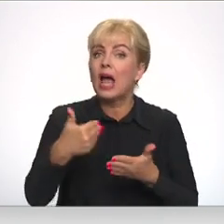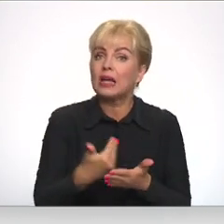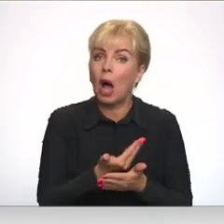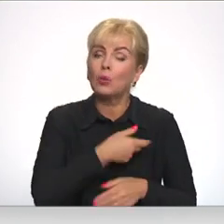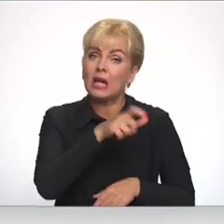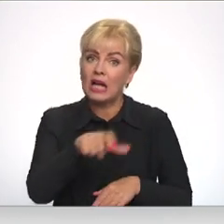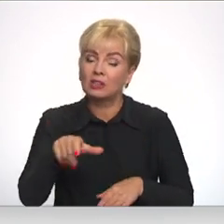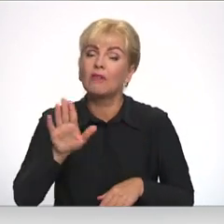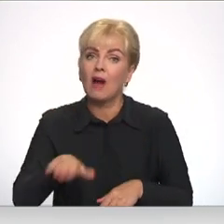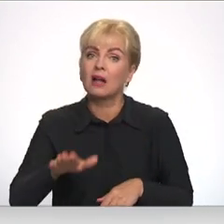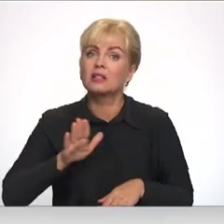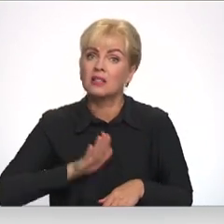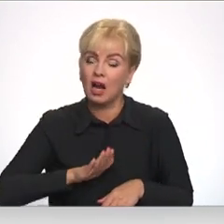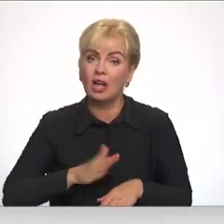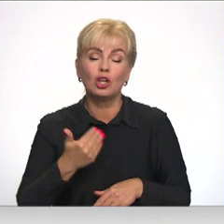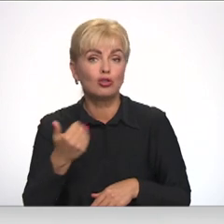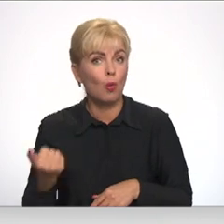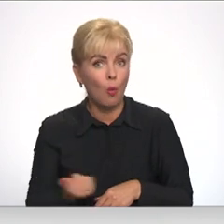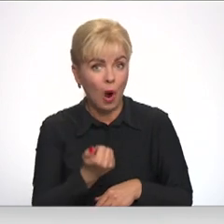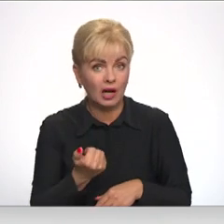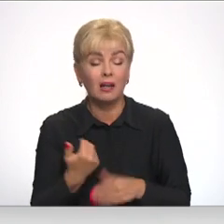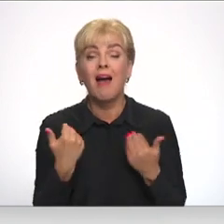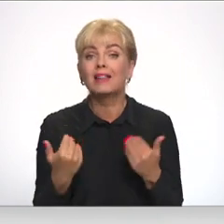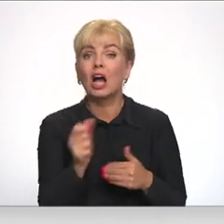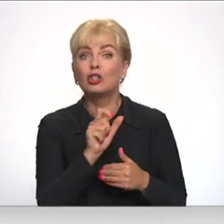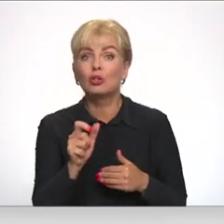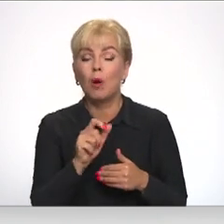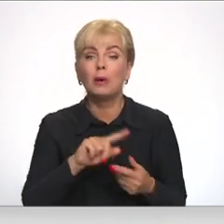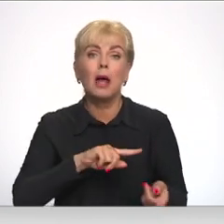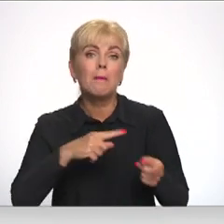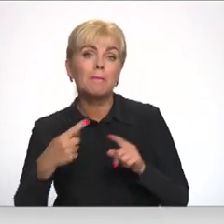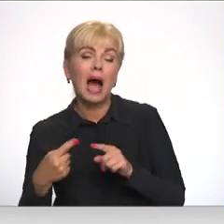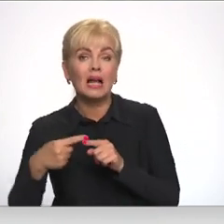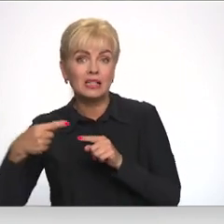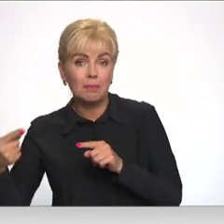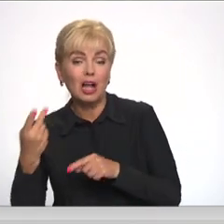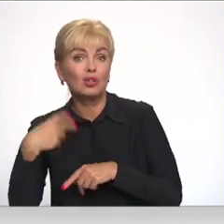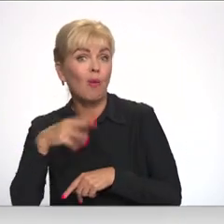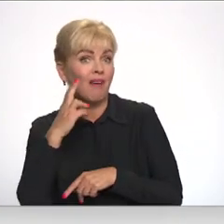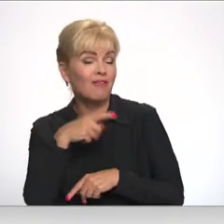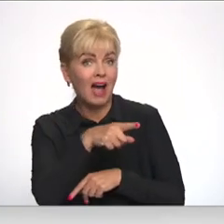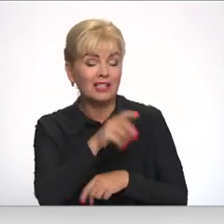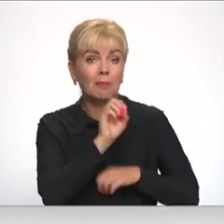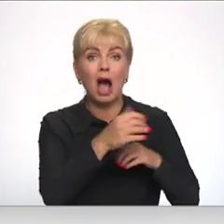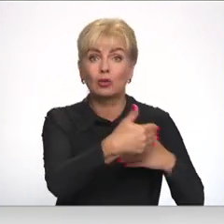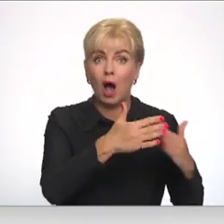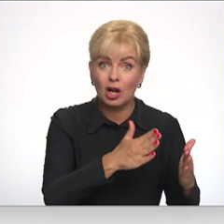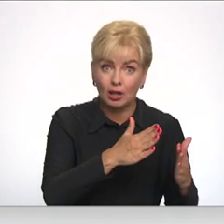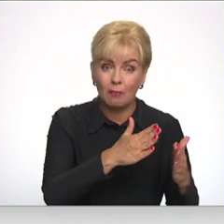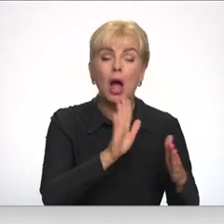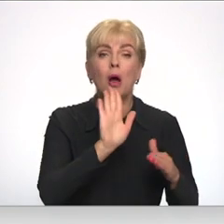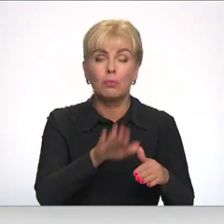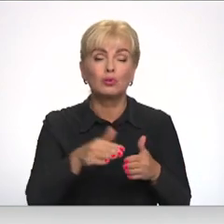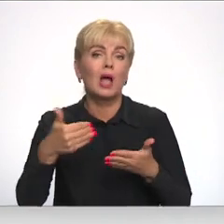iedzīvotāji varētu sagaidīt jau šajā gadā. Šobrīd ir tas pārējais periods, ka mēs no vecajām atkritumu urnām ejam uz jaunajām,